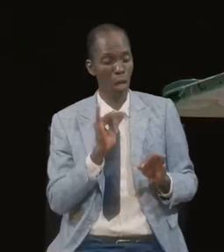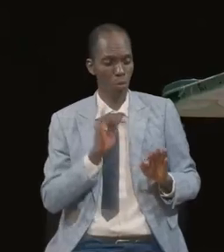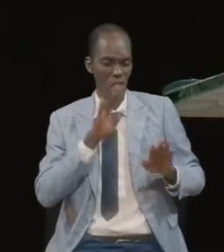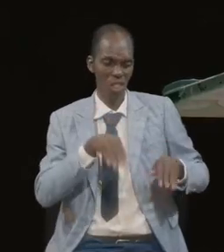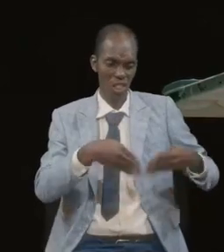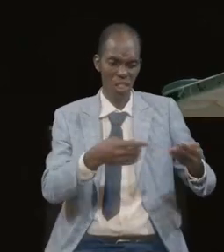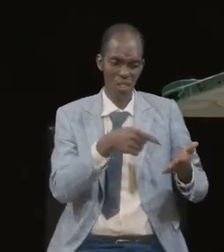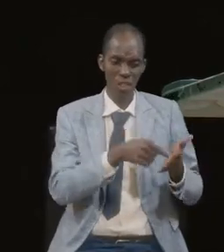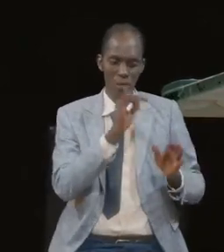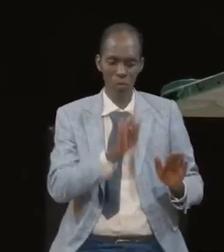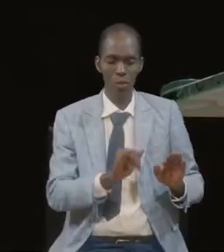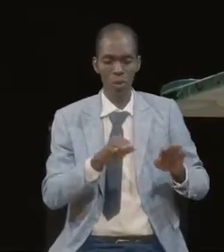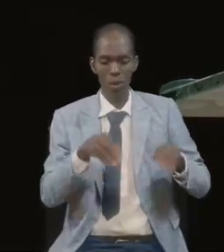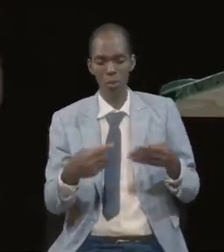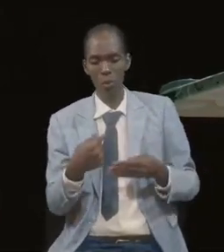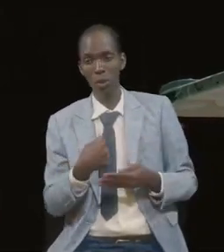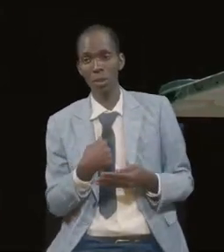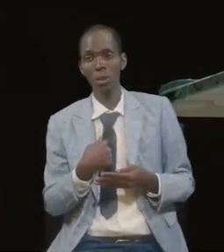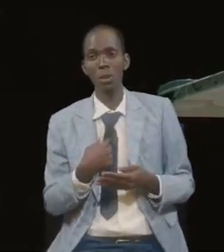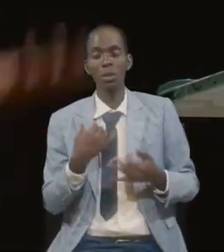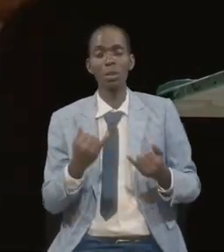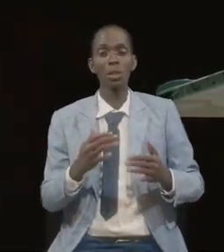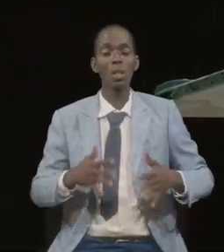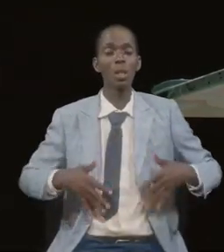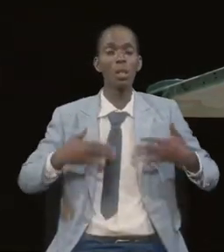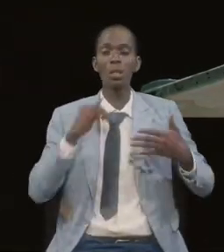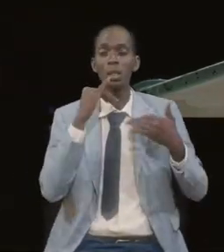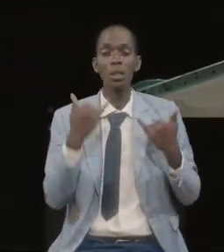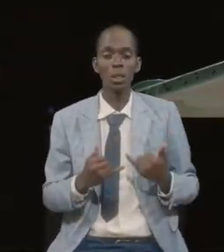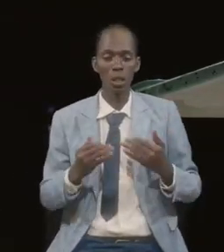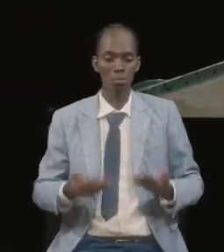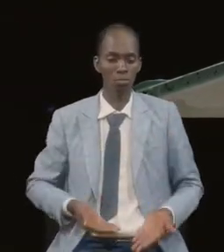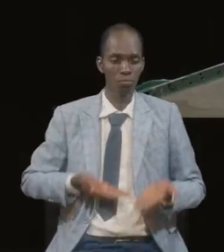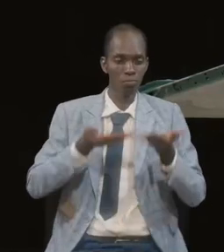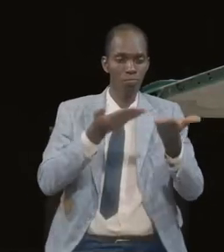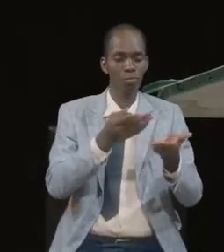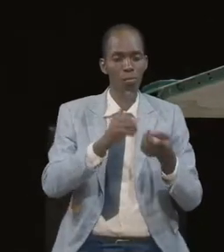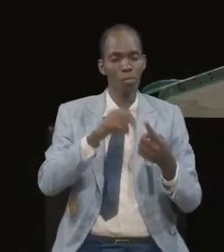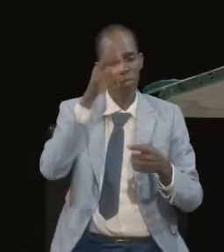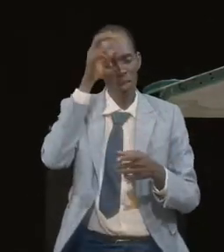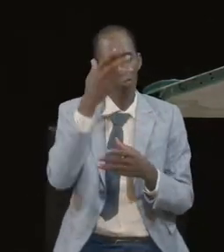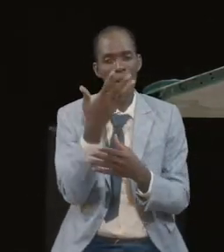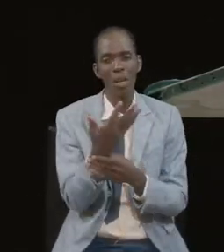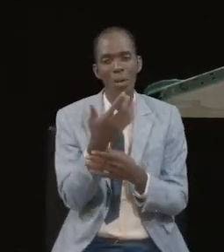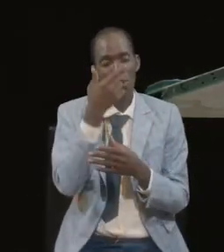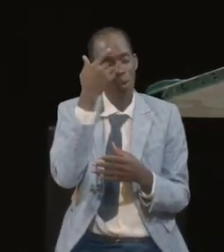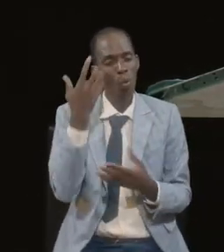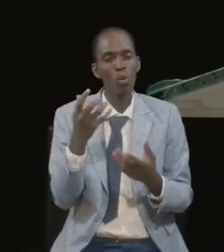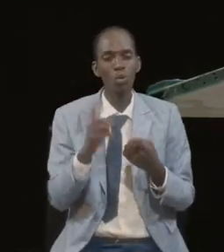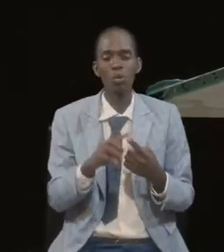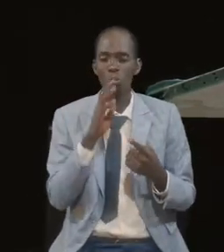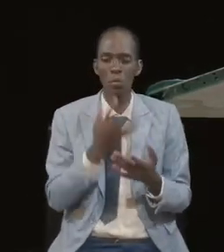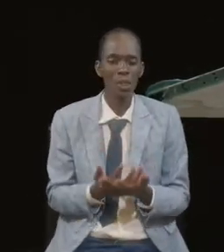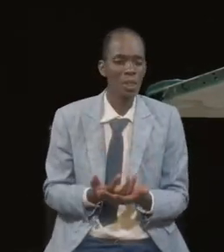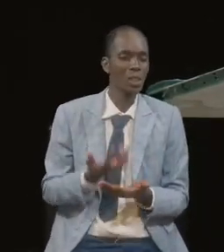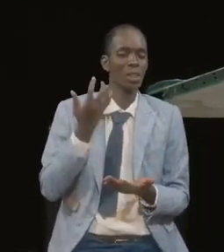si tu me donnes ceci, ma vie, je te donnerai ceci. Leur vie est donnée au diable parce